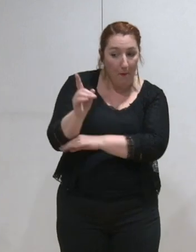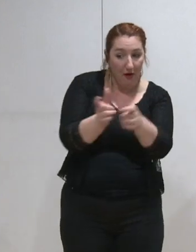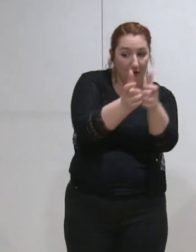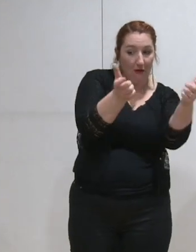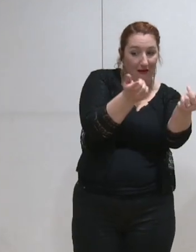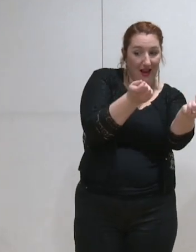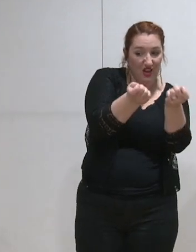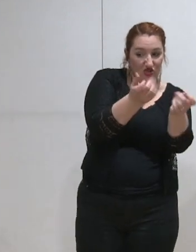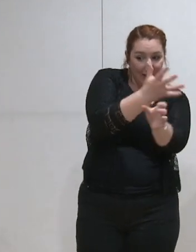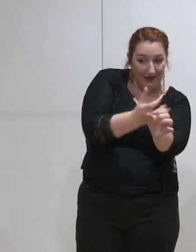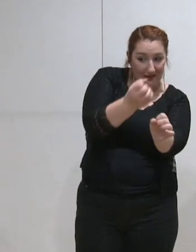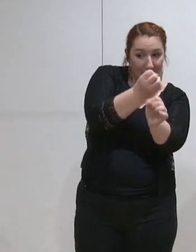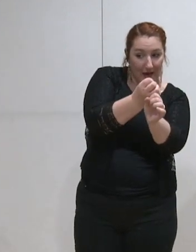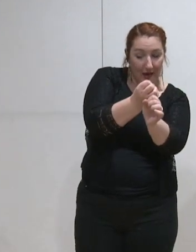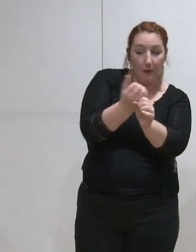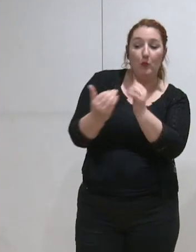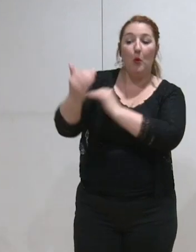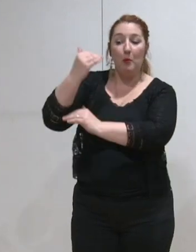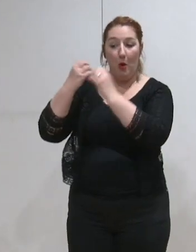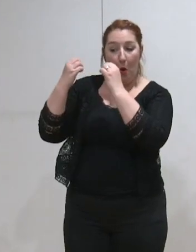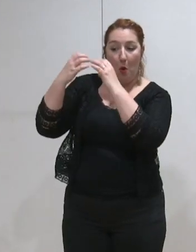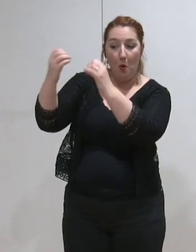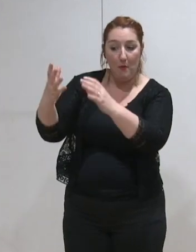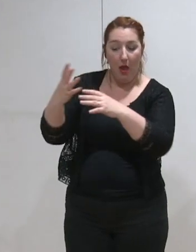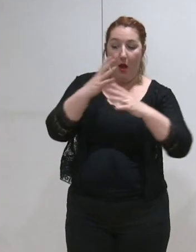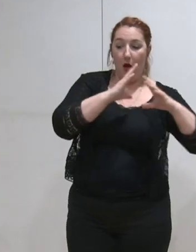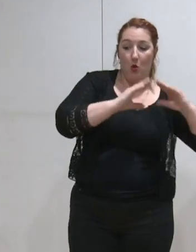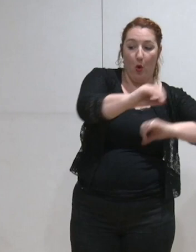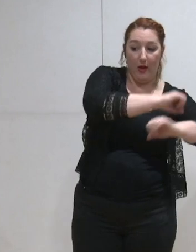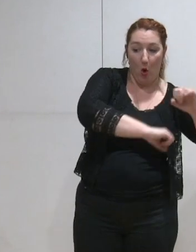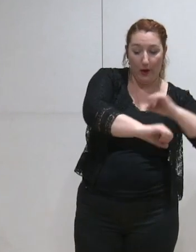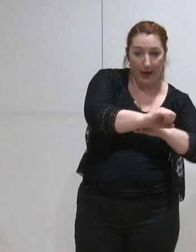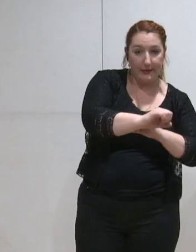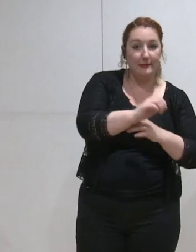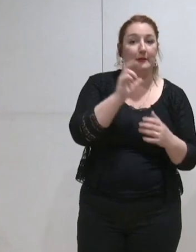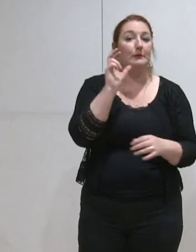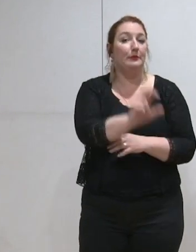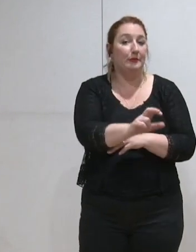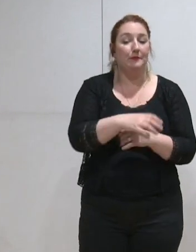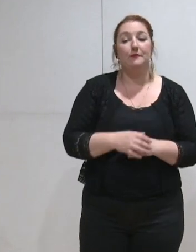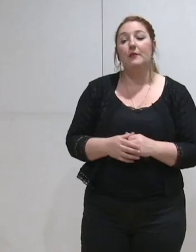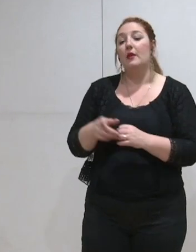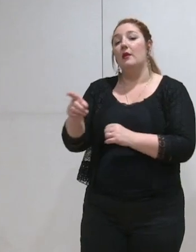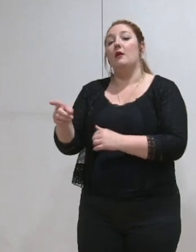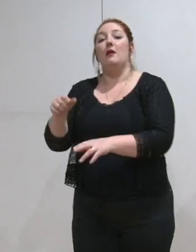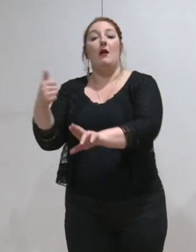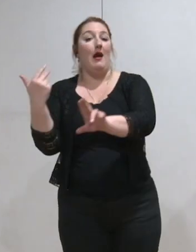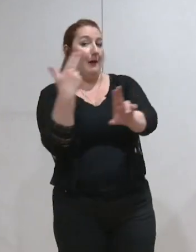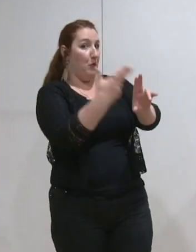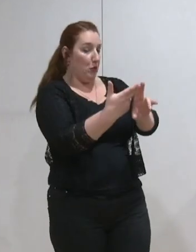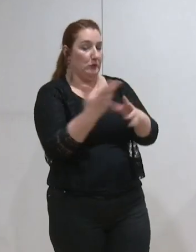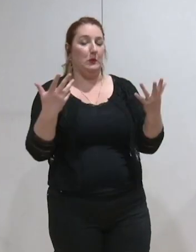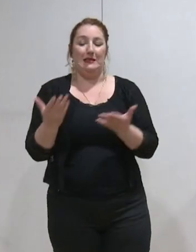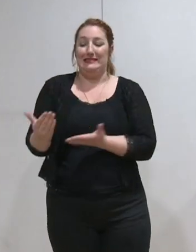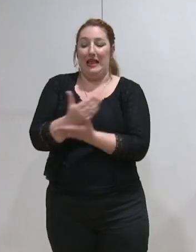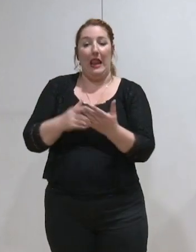œuvre le plan lumière donc à la suite de la réponse de l'intersyndicale indiquant que les salariés de GEG